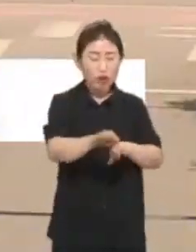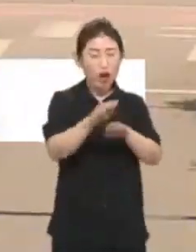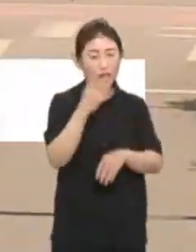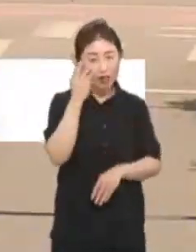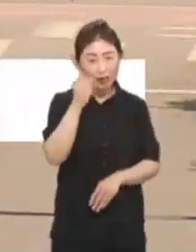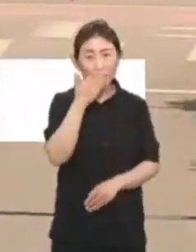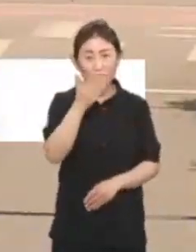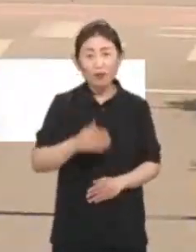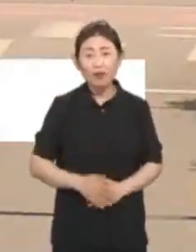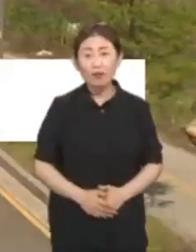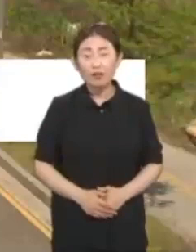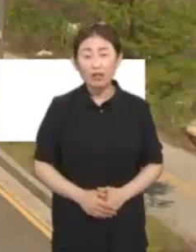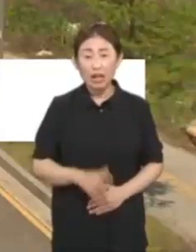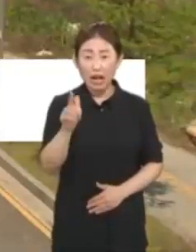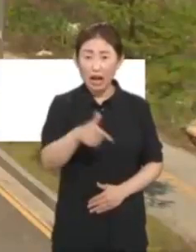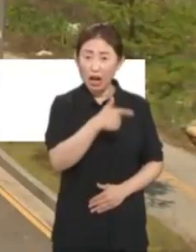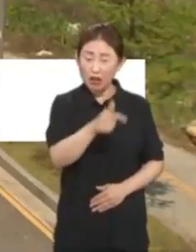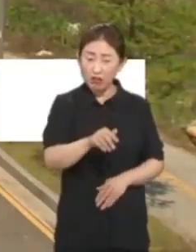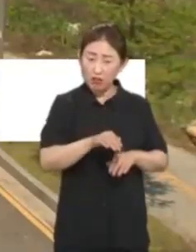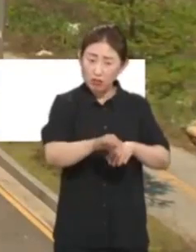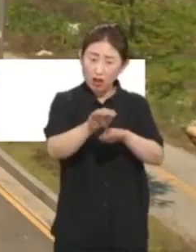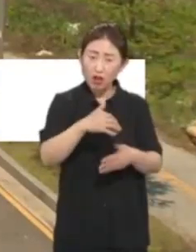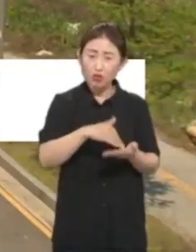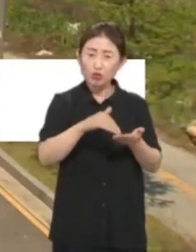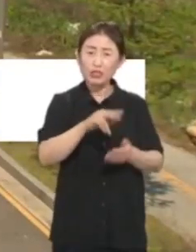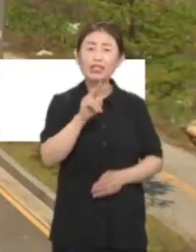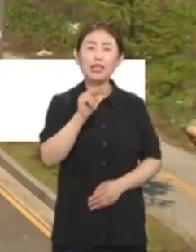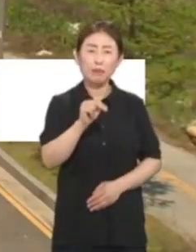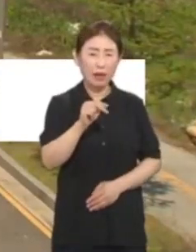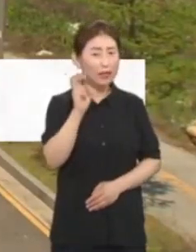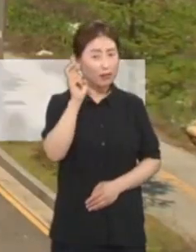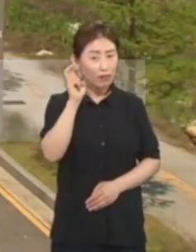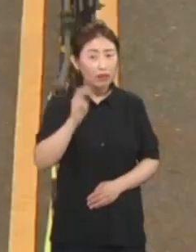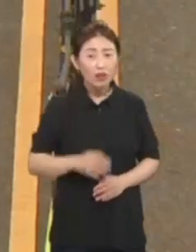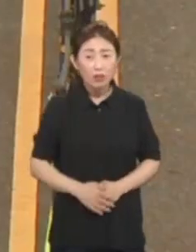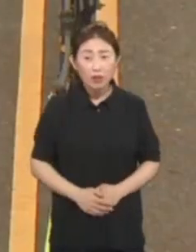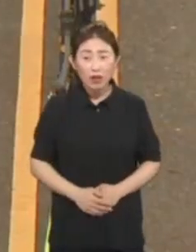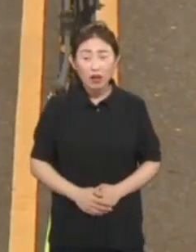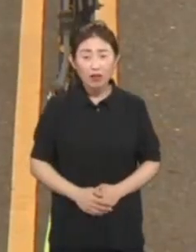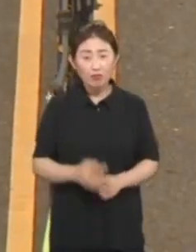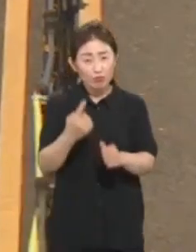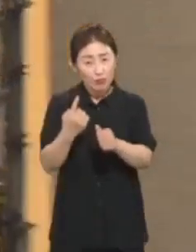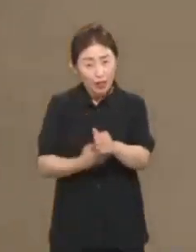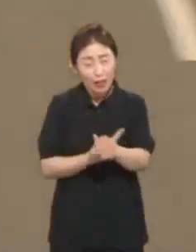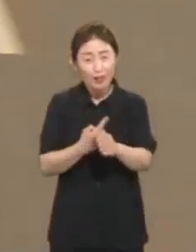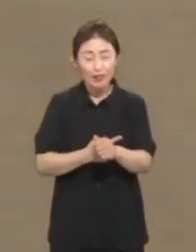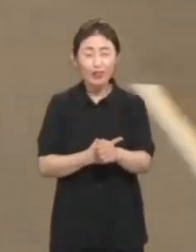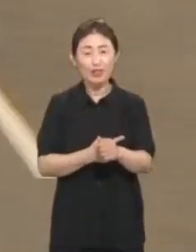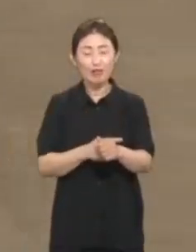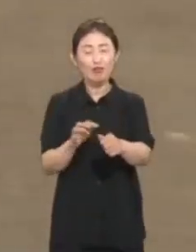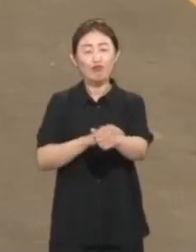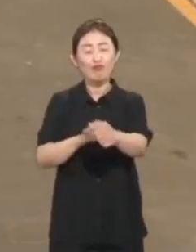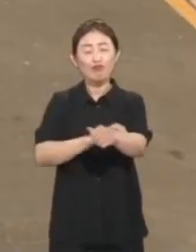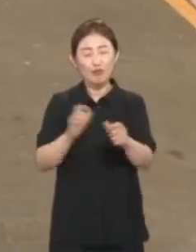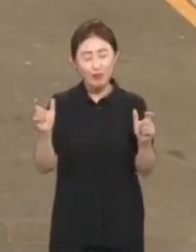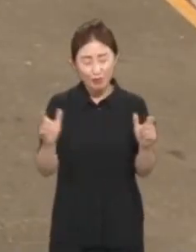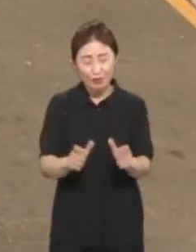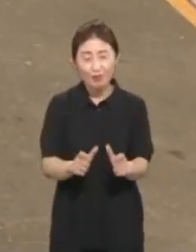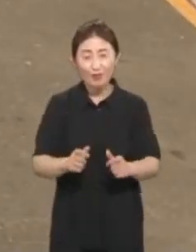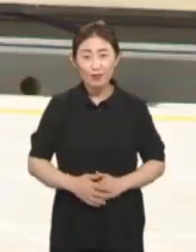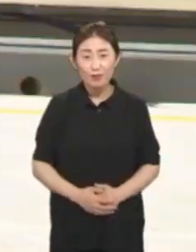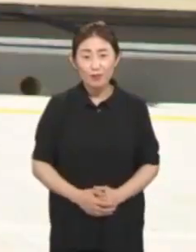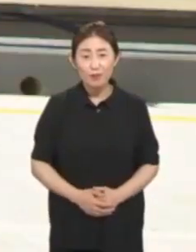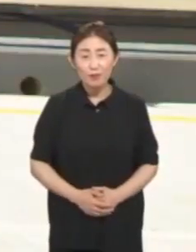수 있습니다. 하루 2만여 대 이상이 이용할 것으로 예상돼 일대 교통혼잡 해소에 큰 도움이 될 것으로